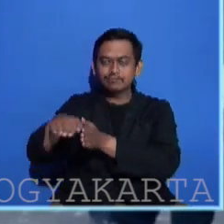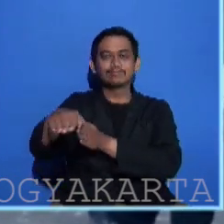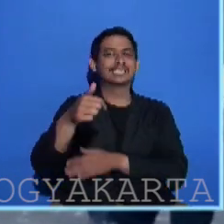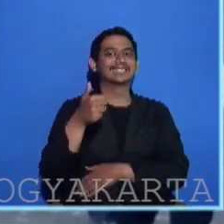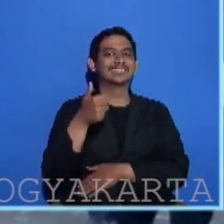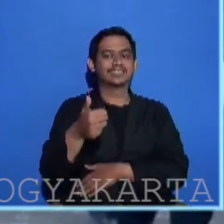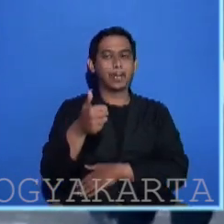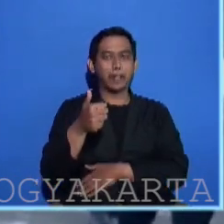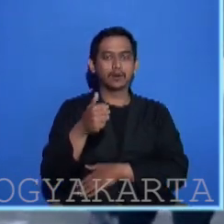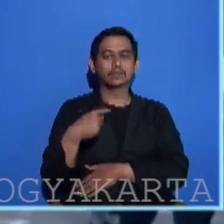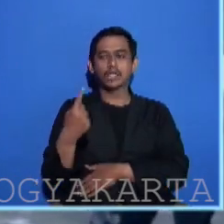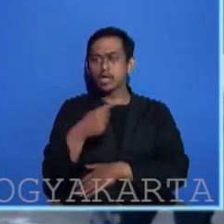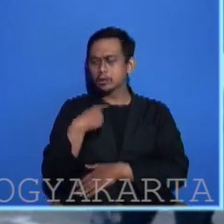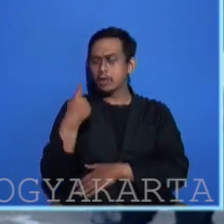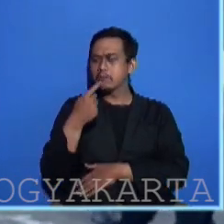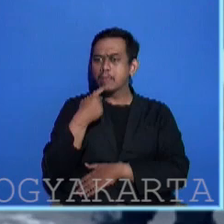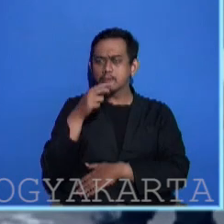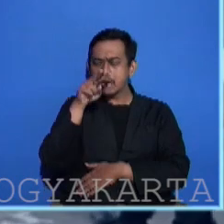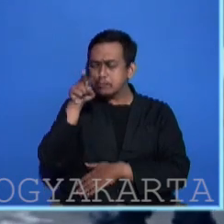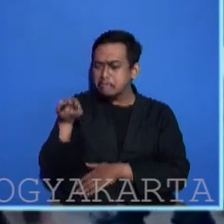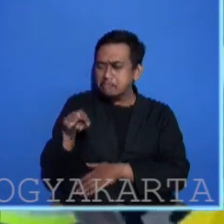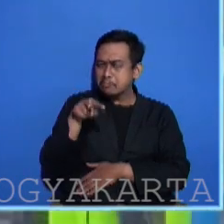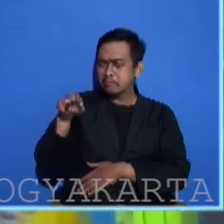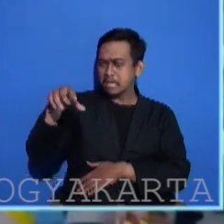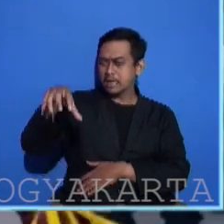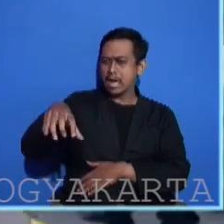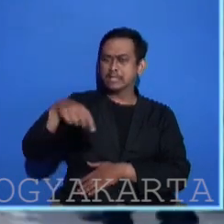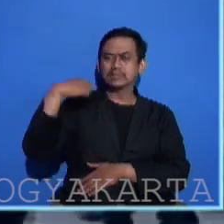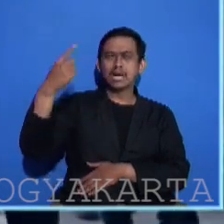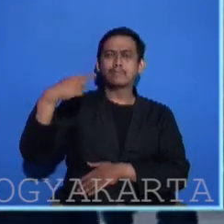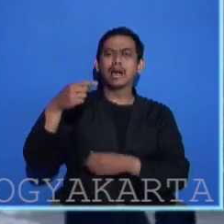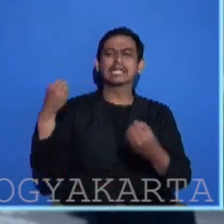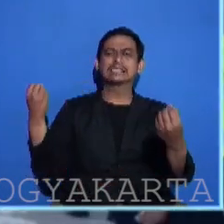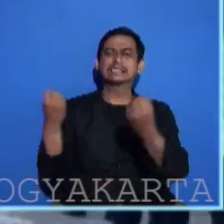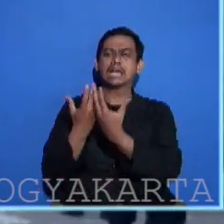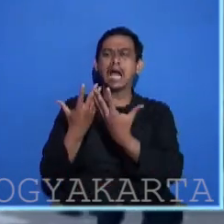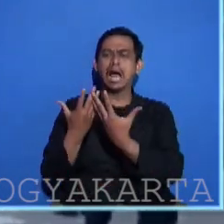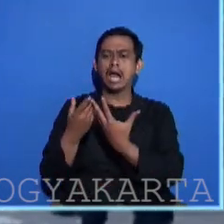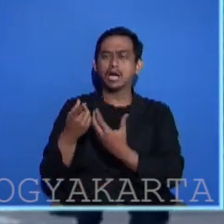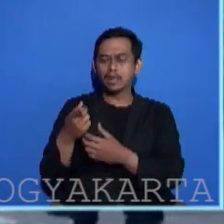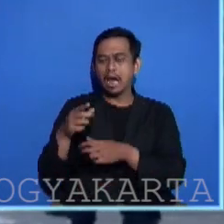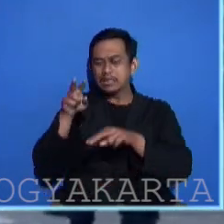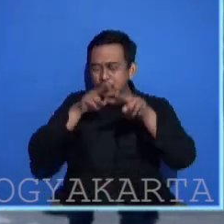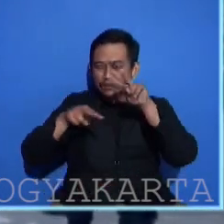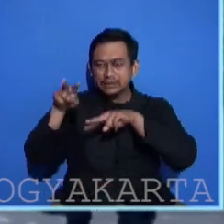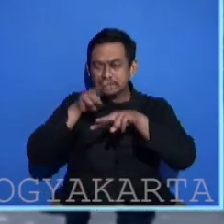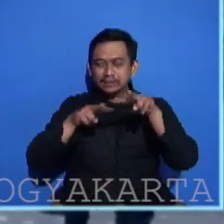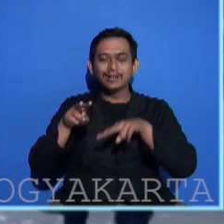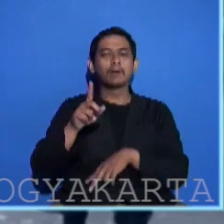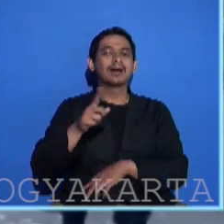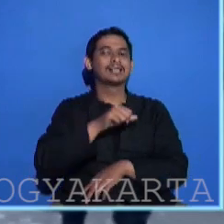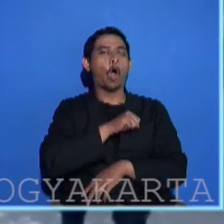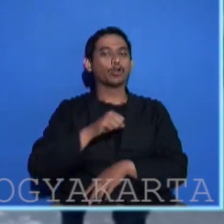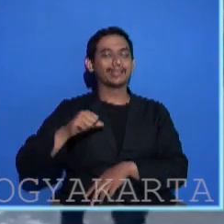patroli kami untuk titik-titik rawan kecelakaan kita efektif dengan patroli anggota kami kan juga ada